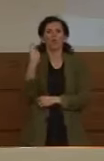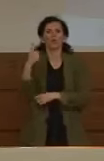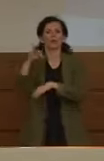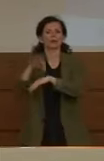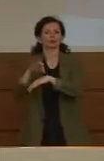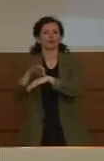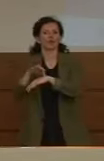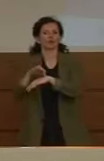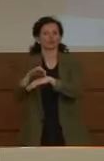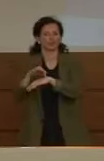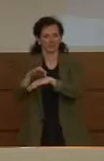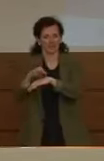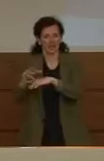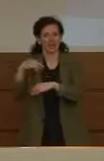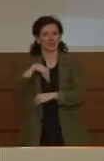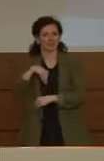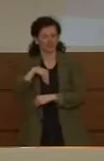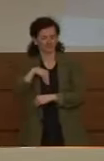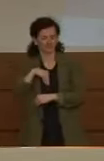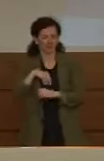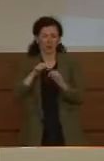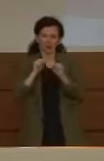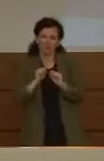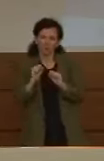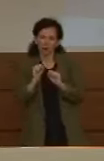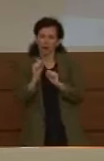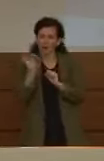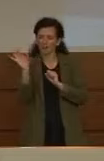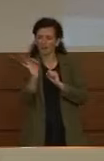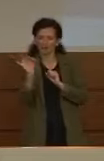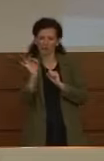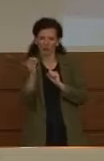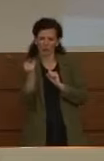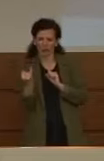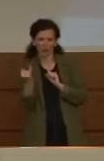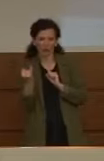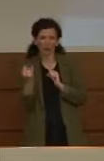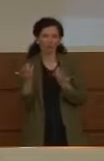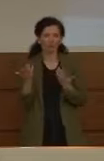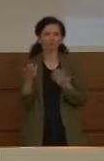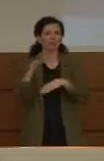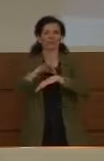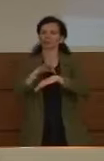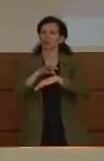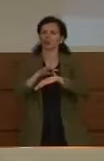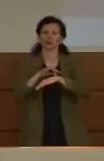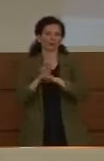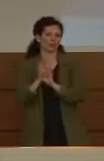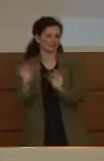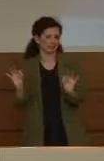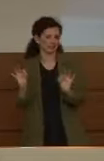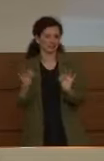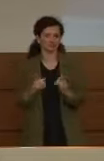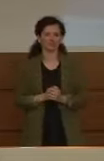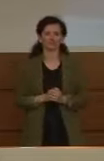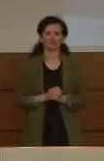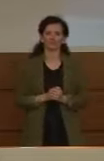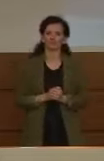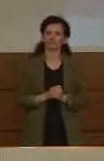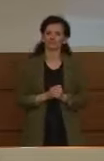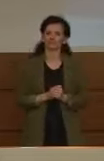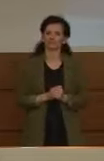associata e qualche spicciolo per cento a nessuna patrol il 2 per cento a nessuna patologia associata e anche